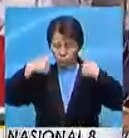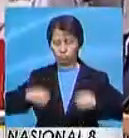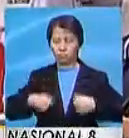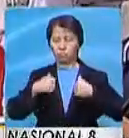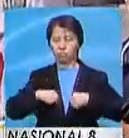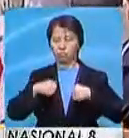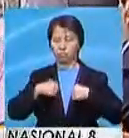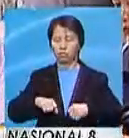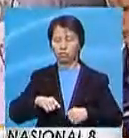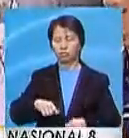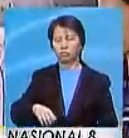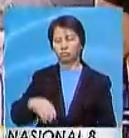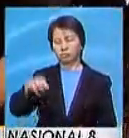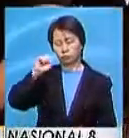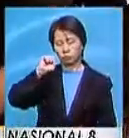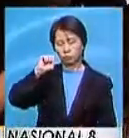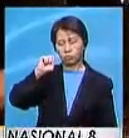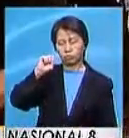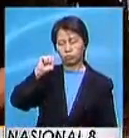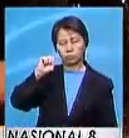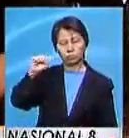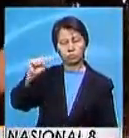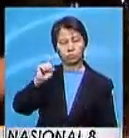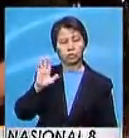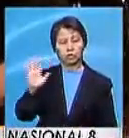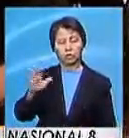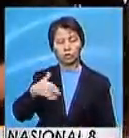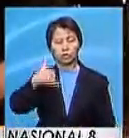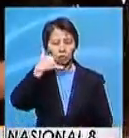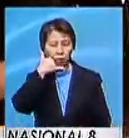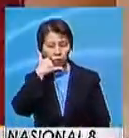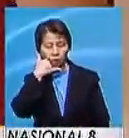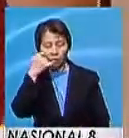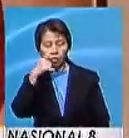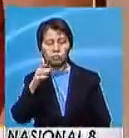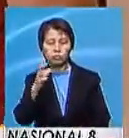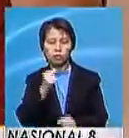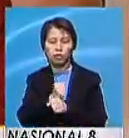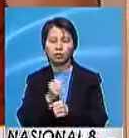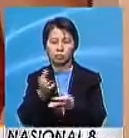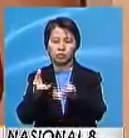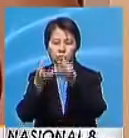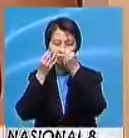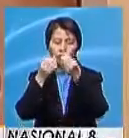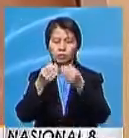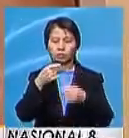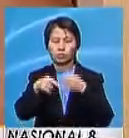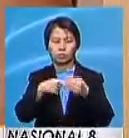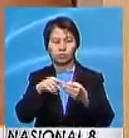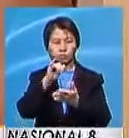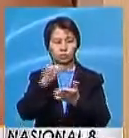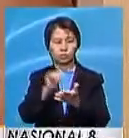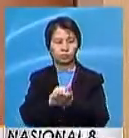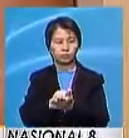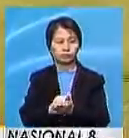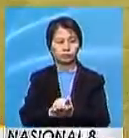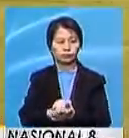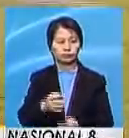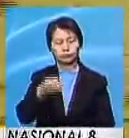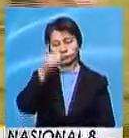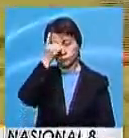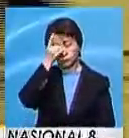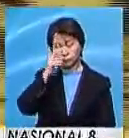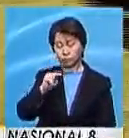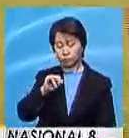badak. Bagaimanapun, katanya beliau akan menghubungi Rozaimi bagi mendapatkan maklumat lanjut berhubung perkara ini. Dato'